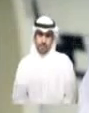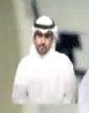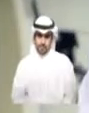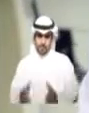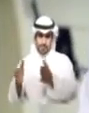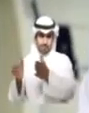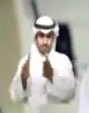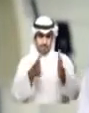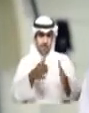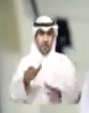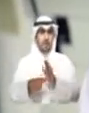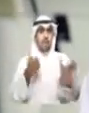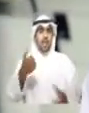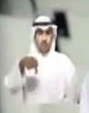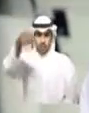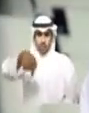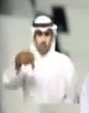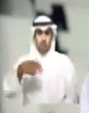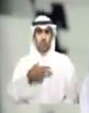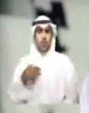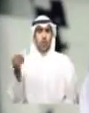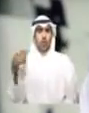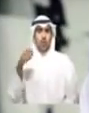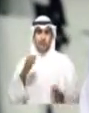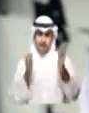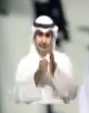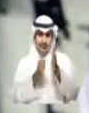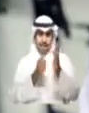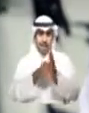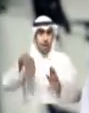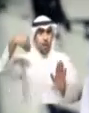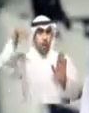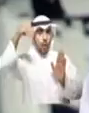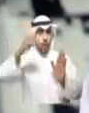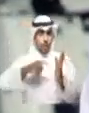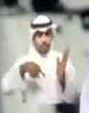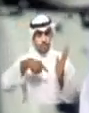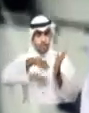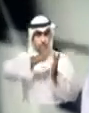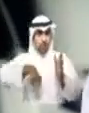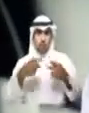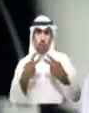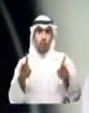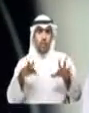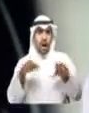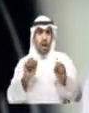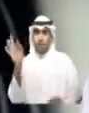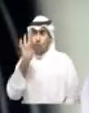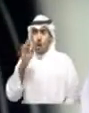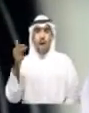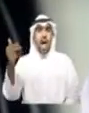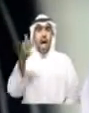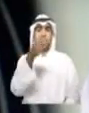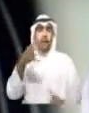بدأت اليوم المؤسسة العامة للرعاية السكنية بتشريم أذونات بناء قسائم مشروع غرب عبد الله